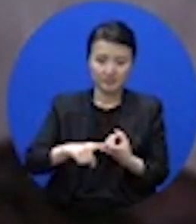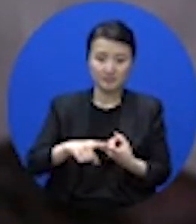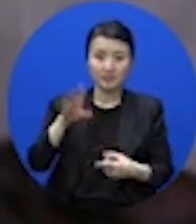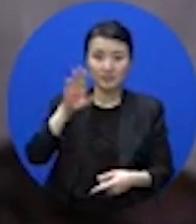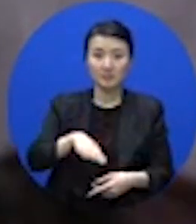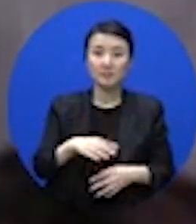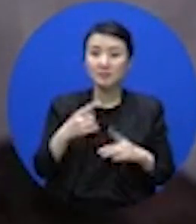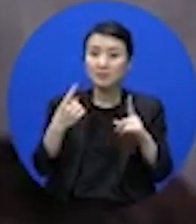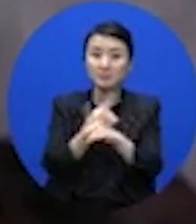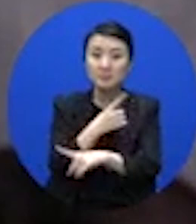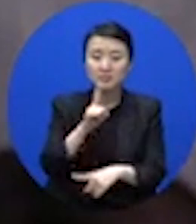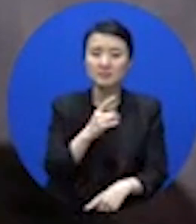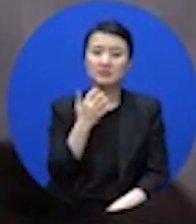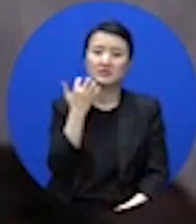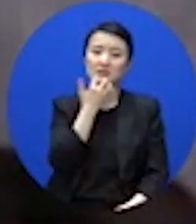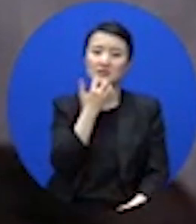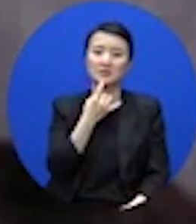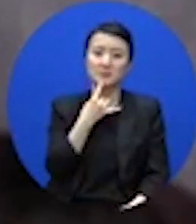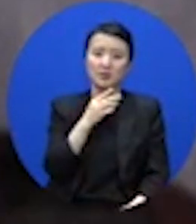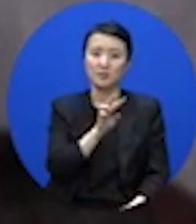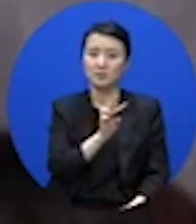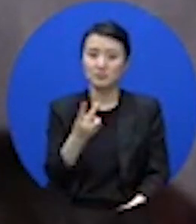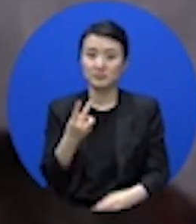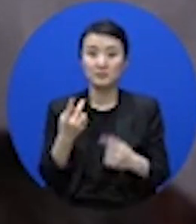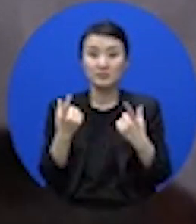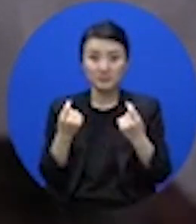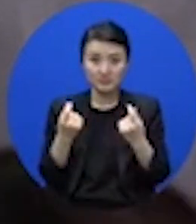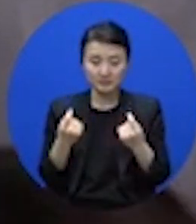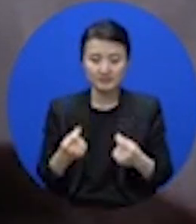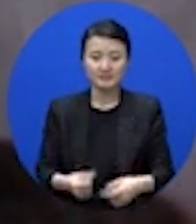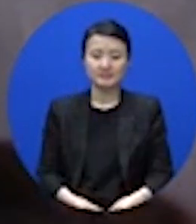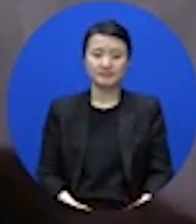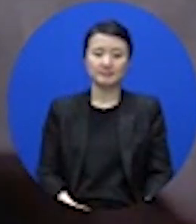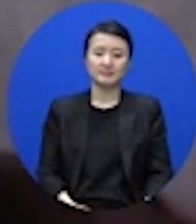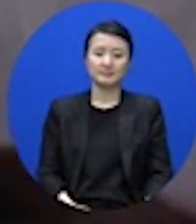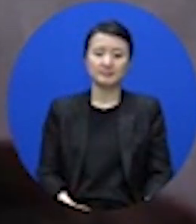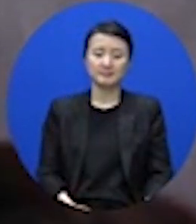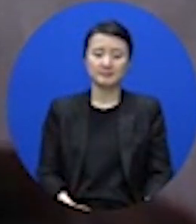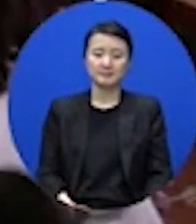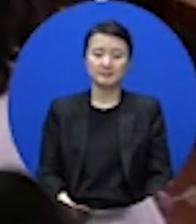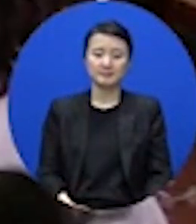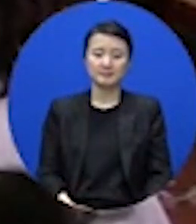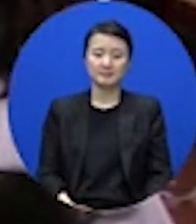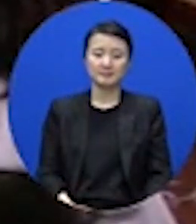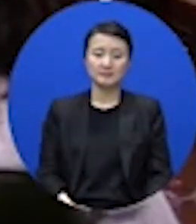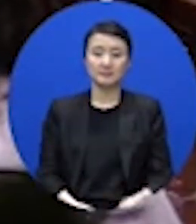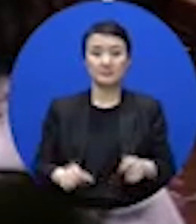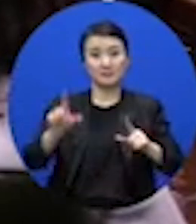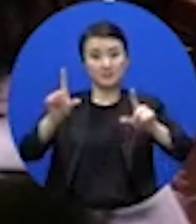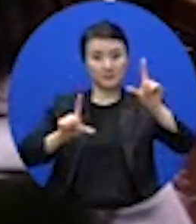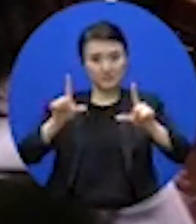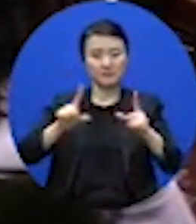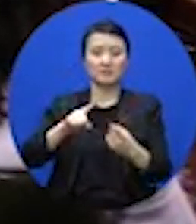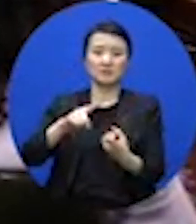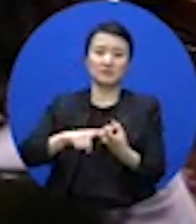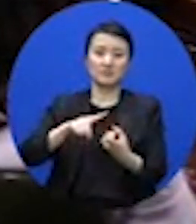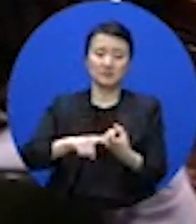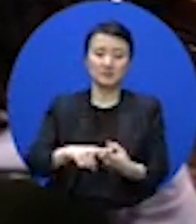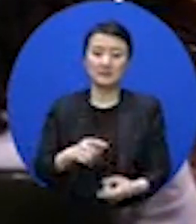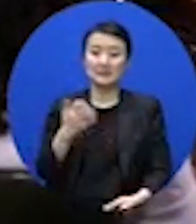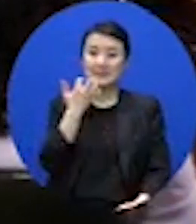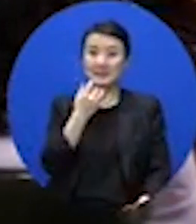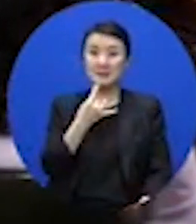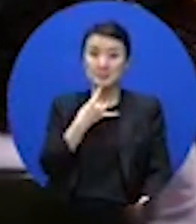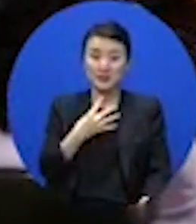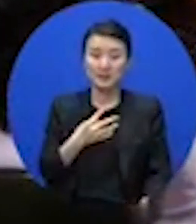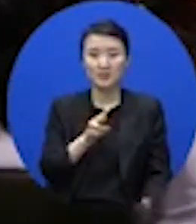뭐가 바뀌었어요? 색깔만 바뀌었어요. 맞죠? 예. 네. 형태는 그대로 있는데,